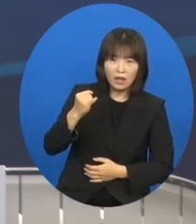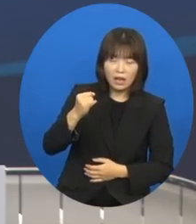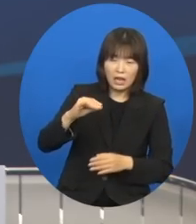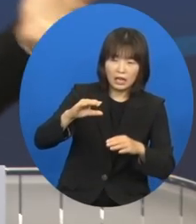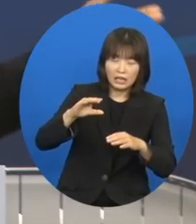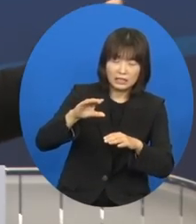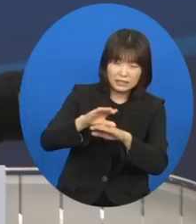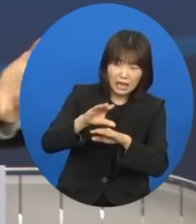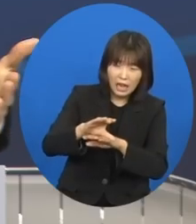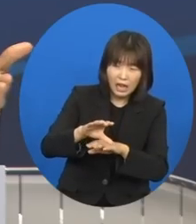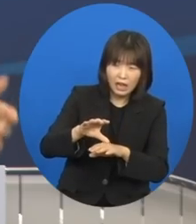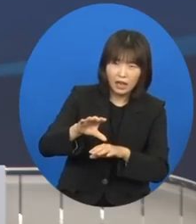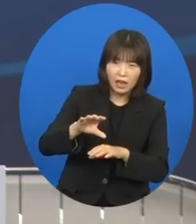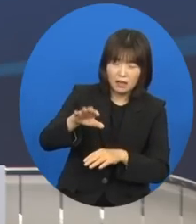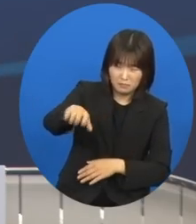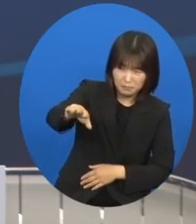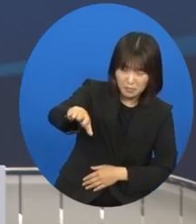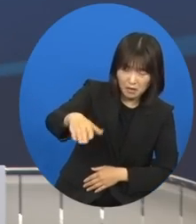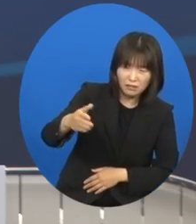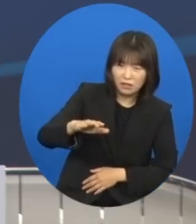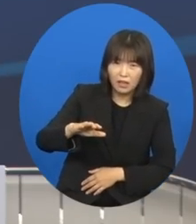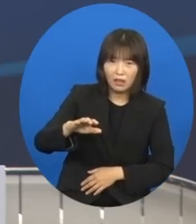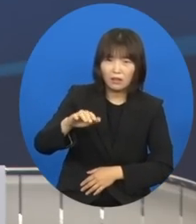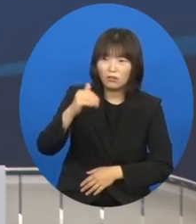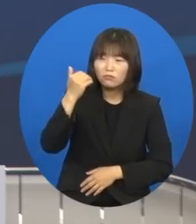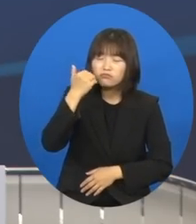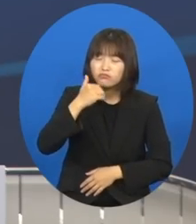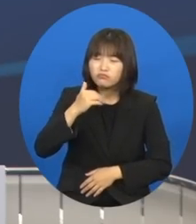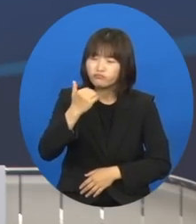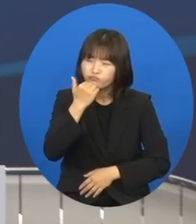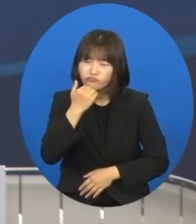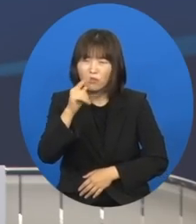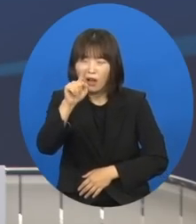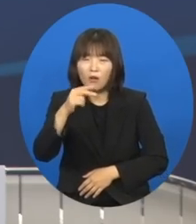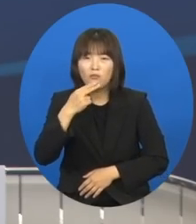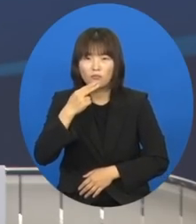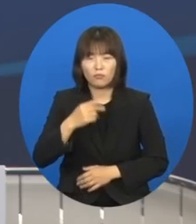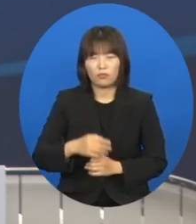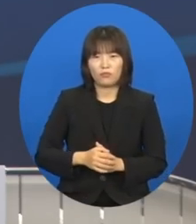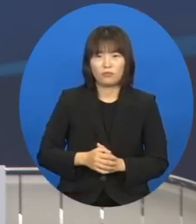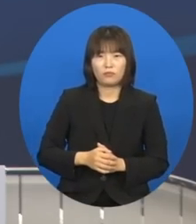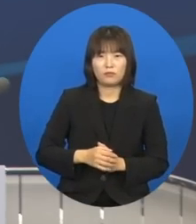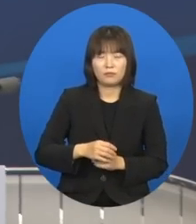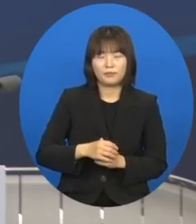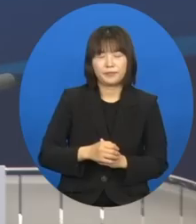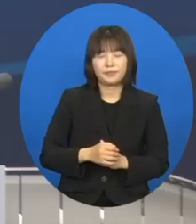거예요. 한참 내려갔어요. 어쨌든 전철역까지만 가면 남편한테 갈 수 있을 것 같은 거예요.